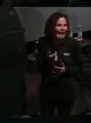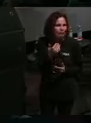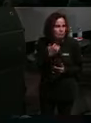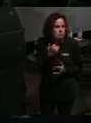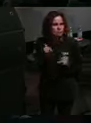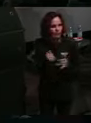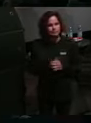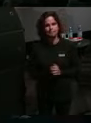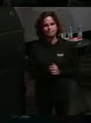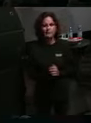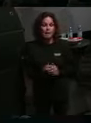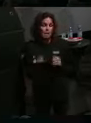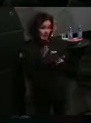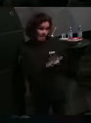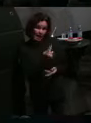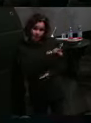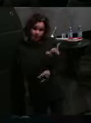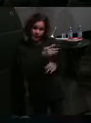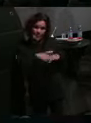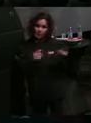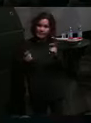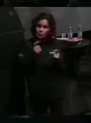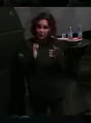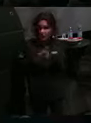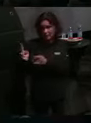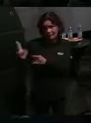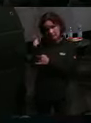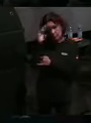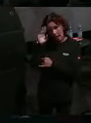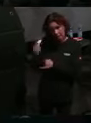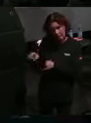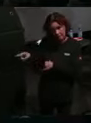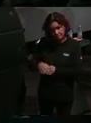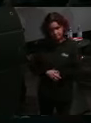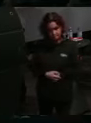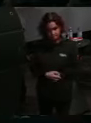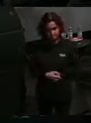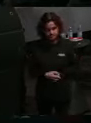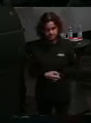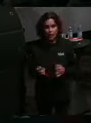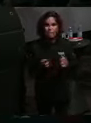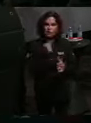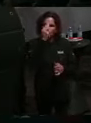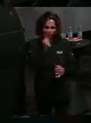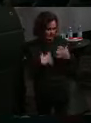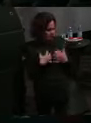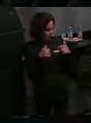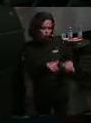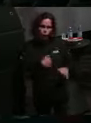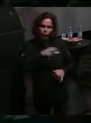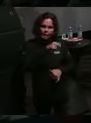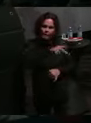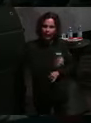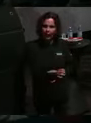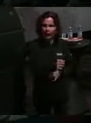vi få med dere også for å være med og diskutere litt med de to herrer. Og først, Ann, vi veldig spent. NVE har kommet